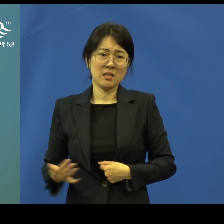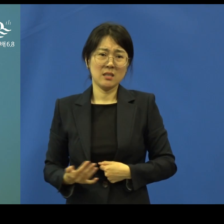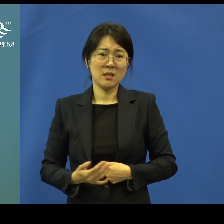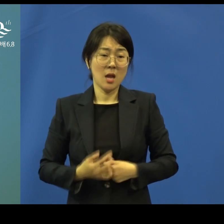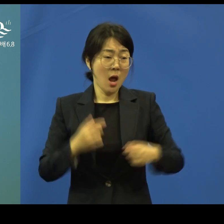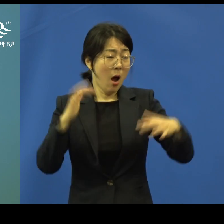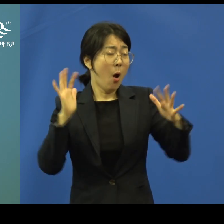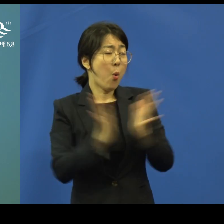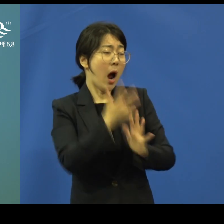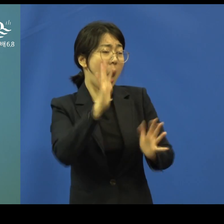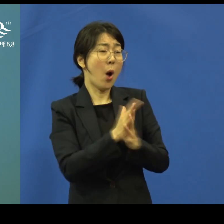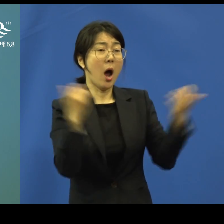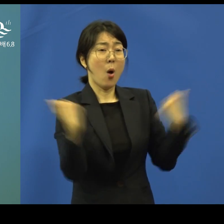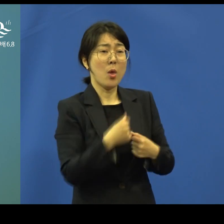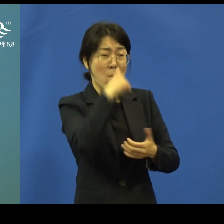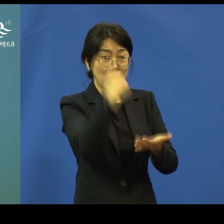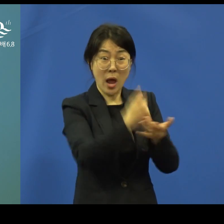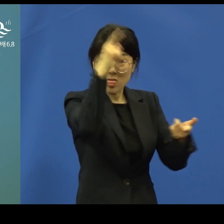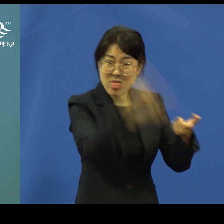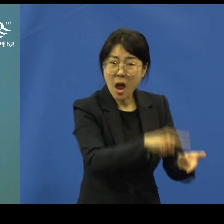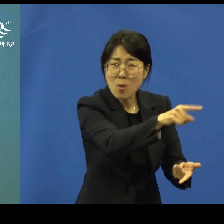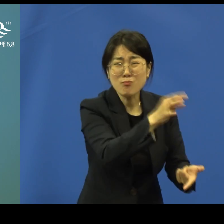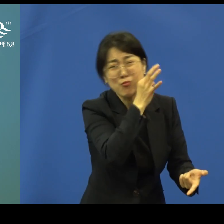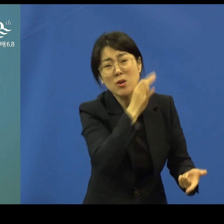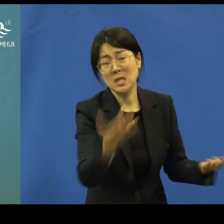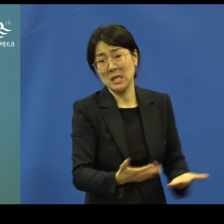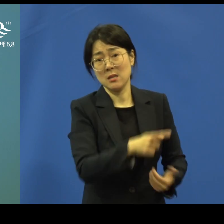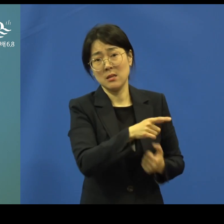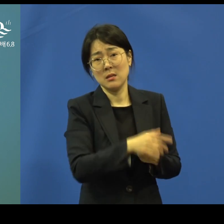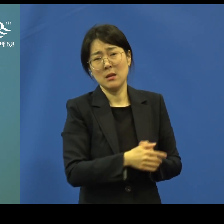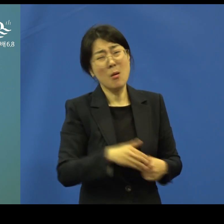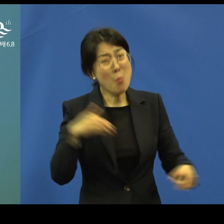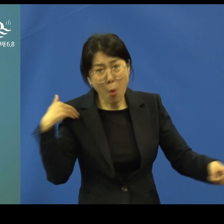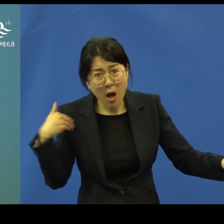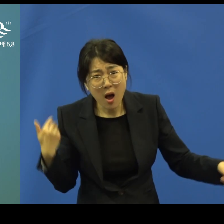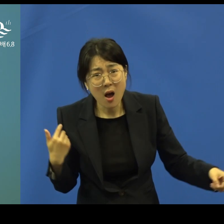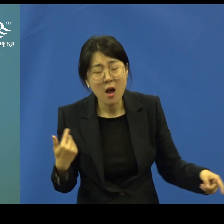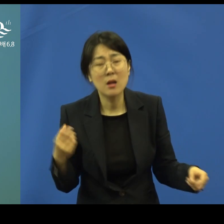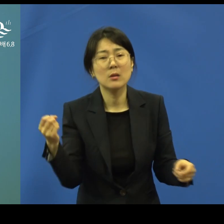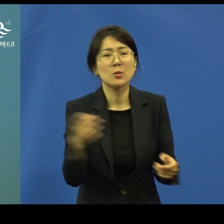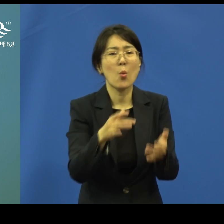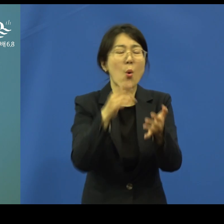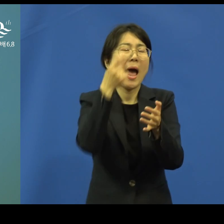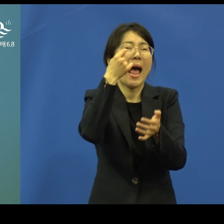그러면서 이 3가지 중에 가장 중요한 것 중에 하나는 안약을 사서 바르라.